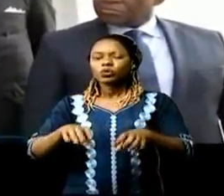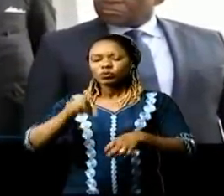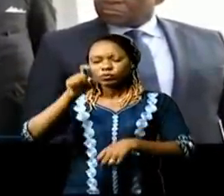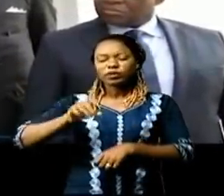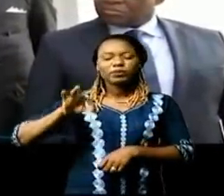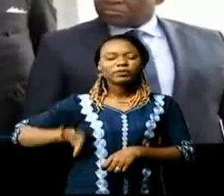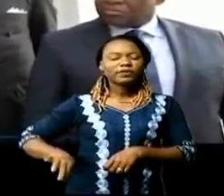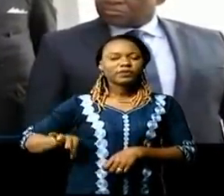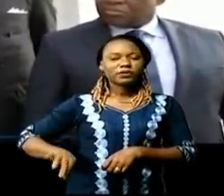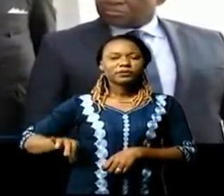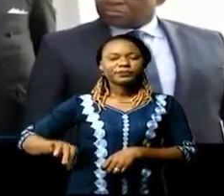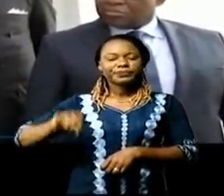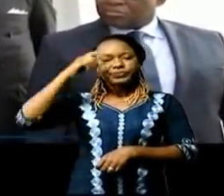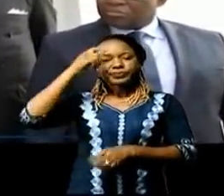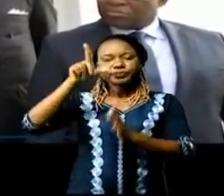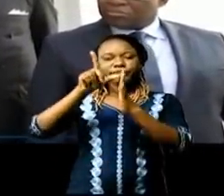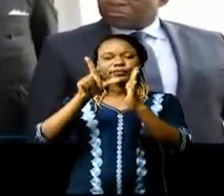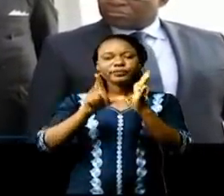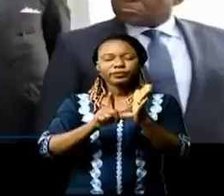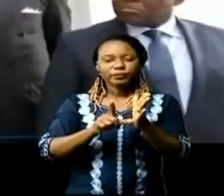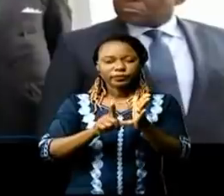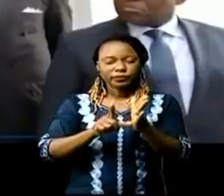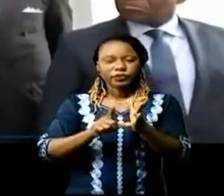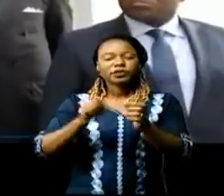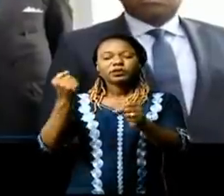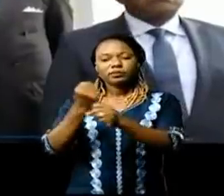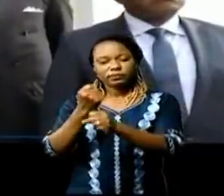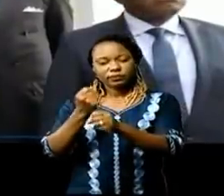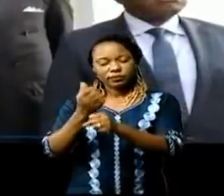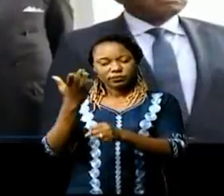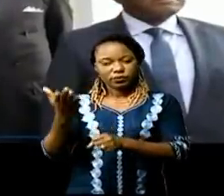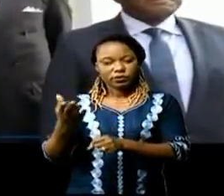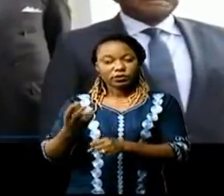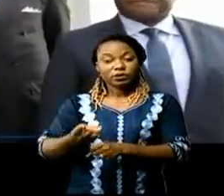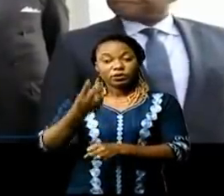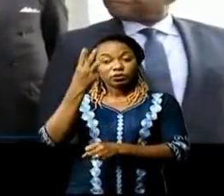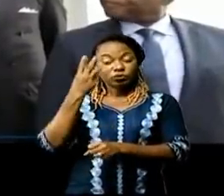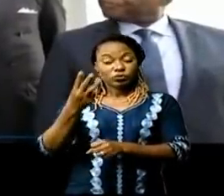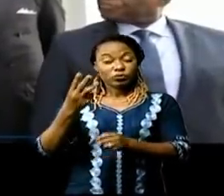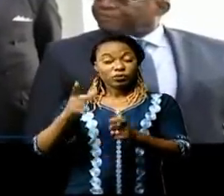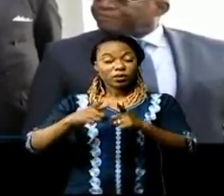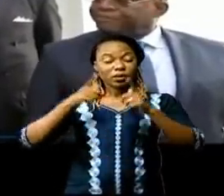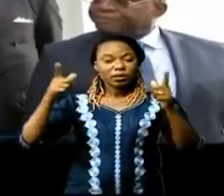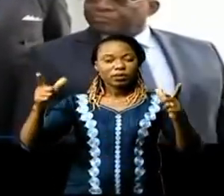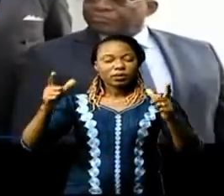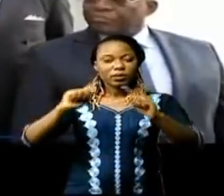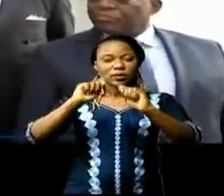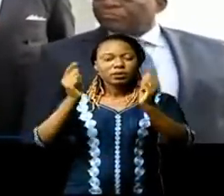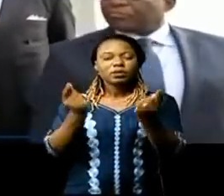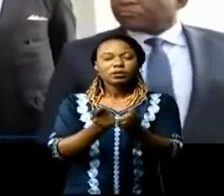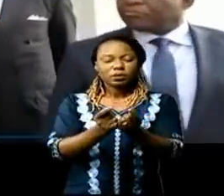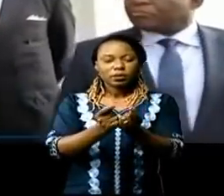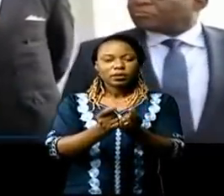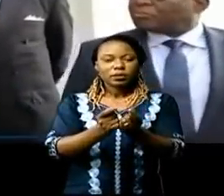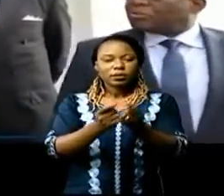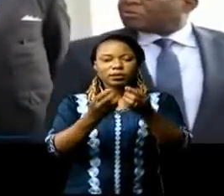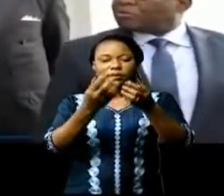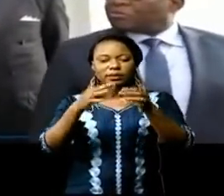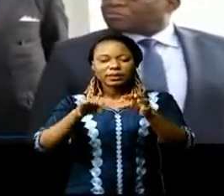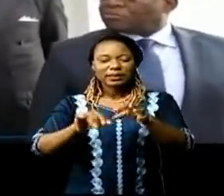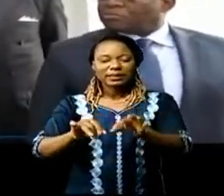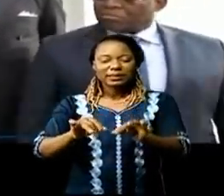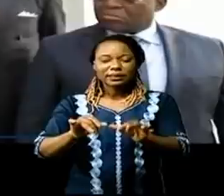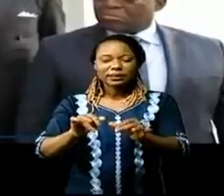également bénéfice de la loi sur la sous-traitance. On a trois grosses industries dans le Congo central qui produisent du ciment de très bonne